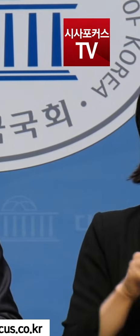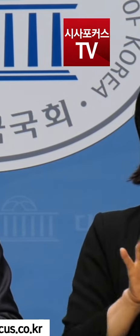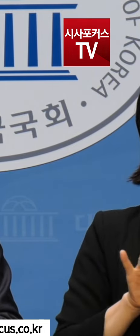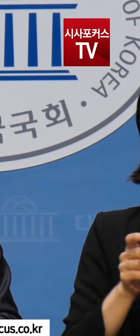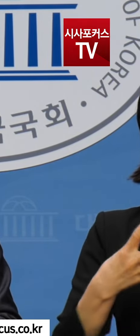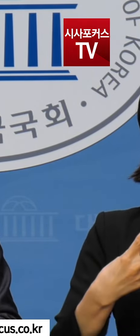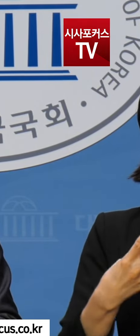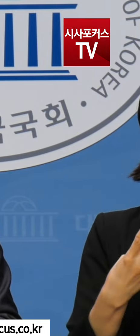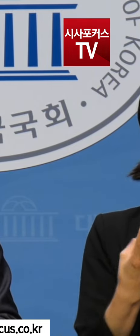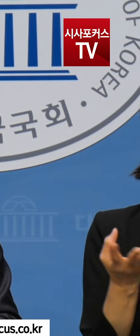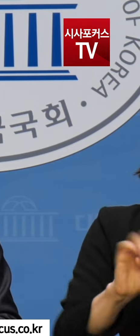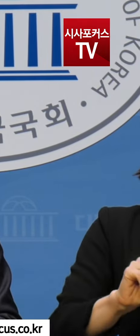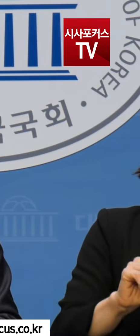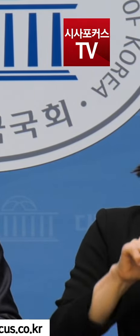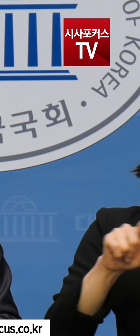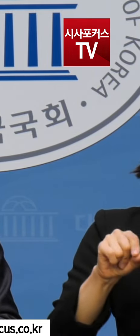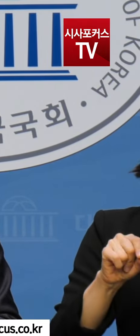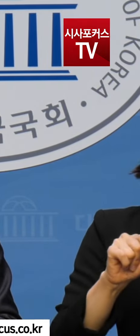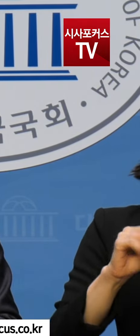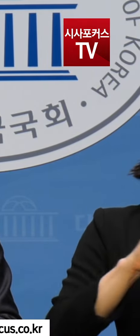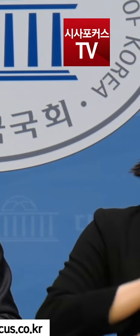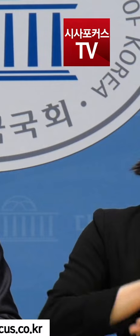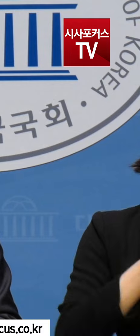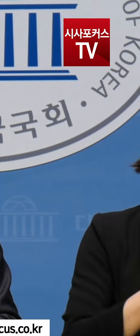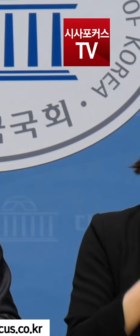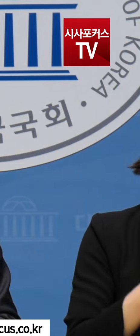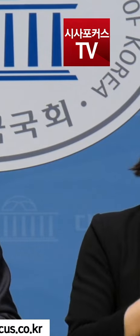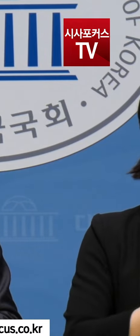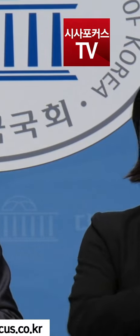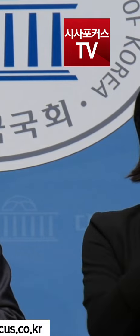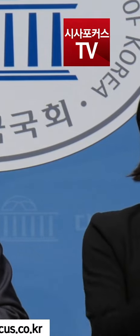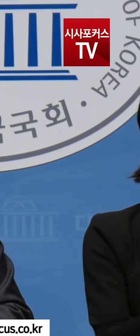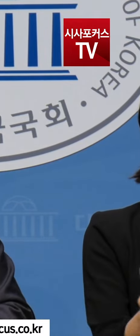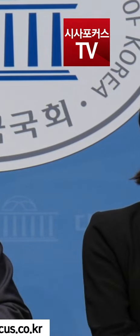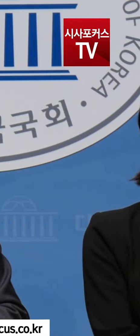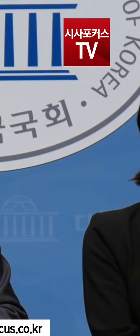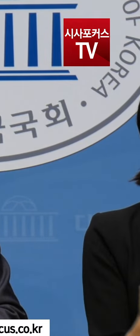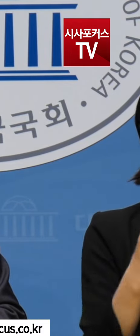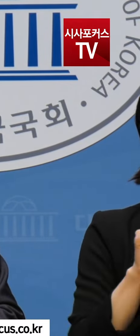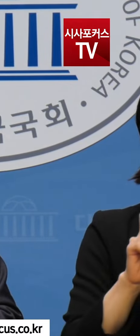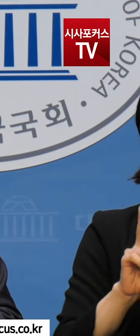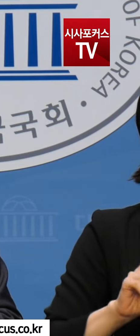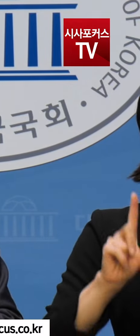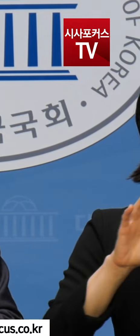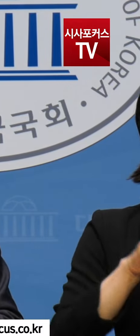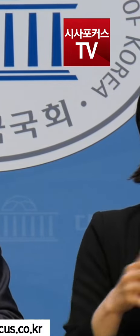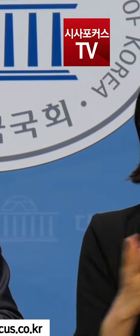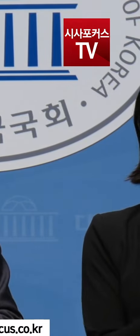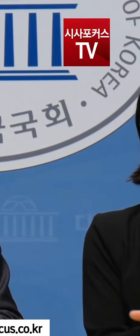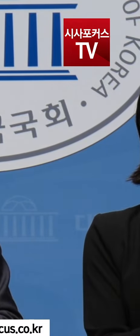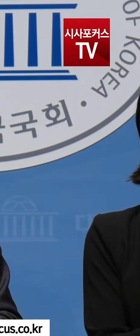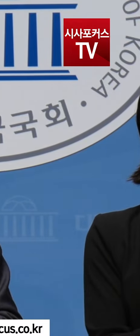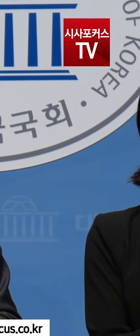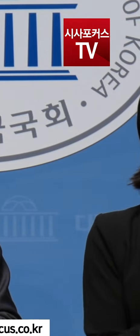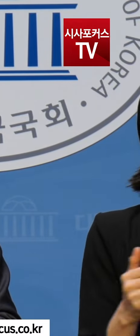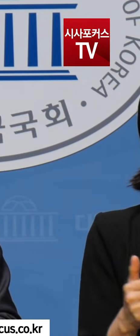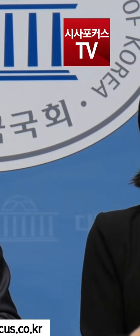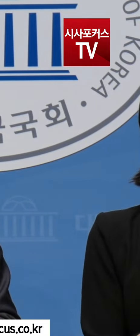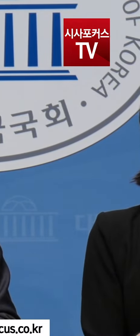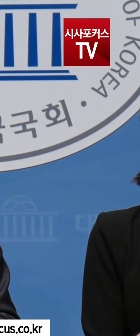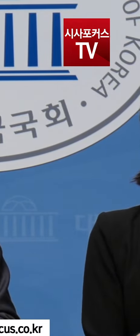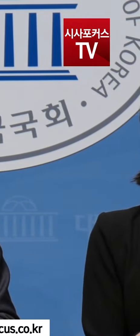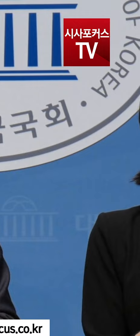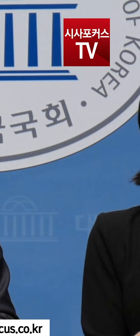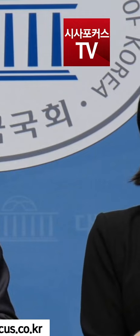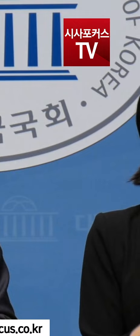맡겼고 오아시스물류에게 운송을 맡기는 것으로 2022년에 계약을 체결했습니다. 당시 한화진 환경부